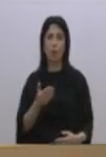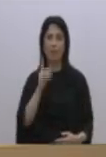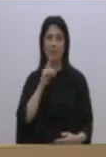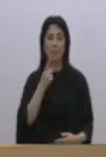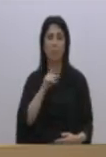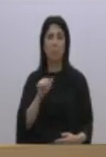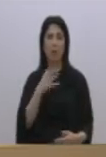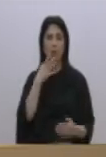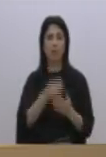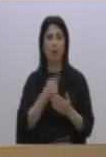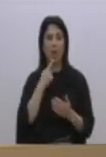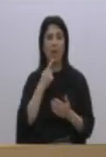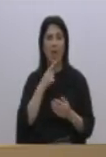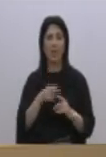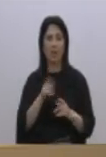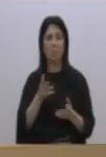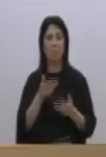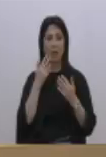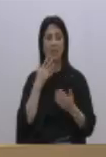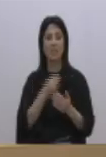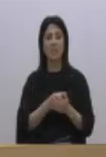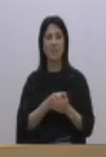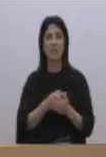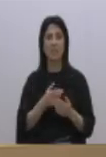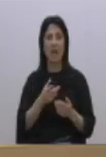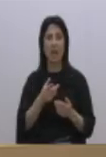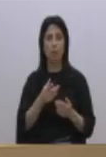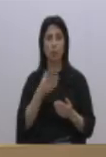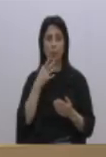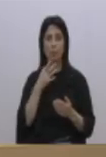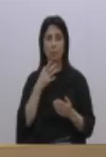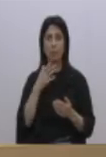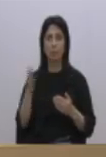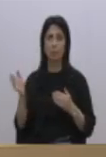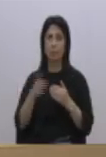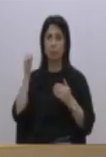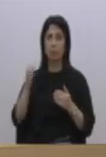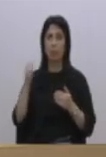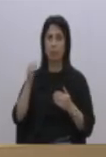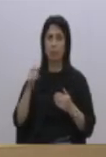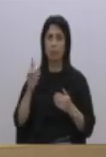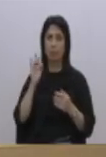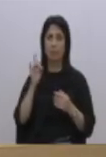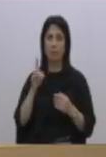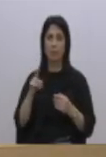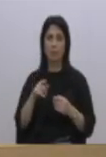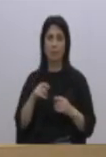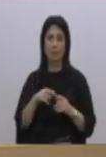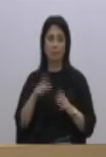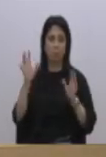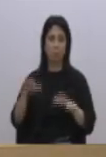მარტო მშობლიური ენა და მათთვის გაცილებით მარტივია საკუთარ თანამემამულეებთან საქართველოში ჩამოსულ